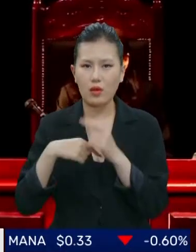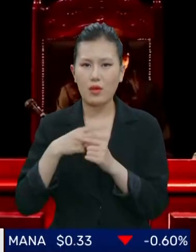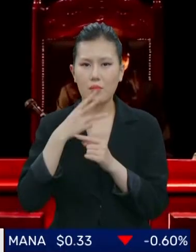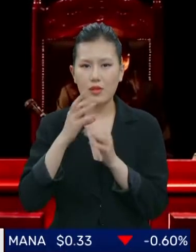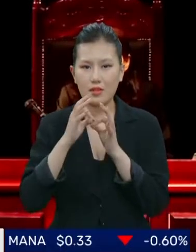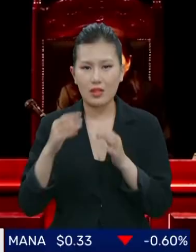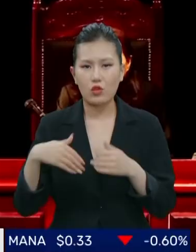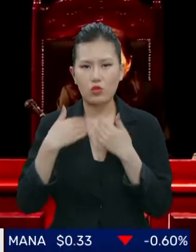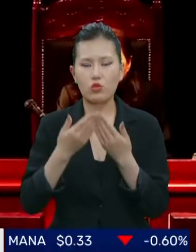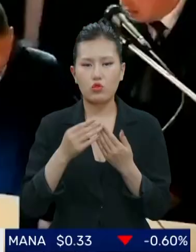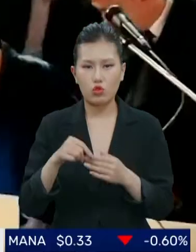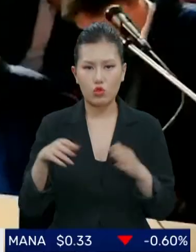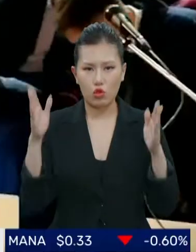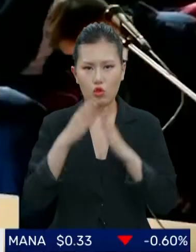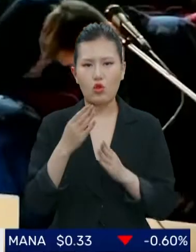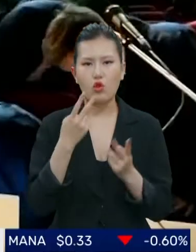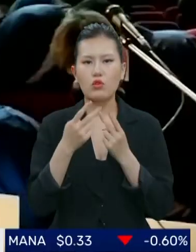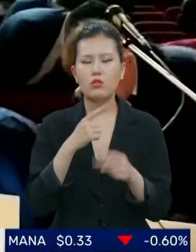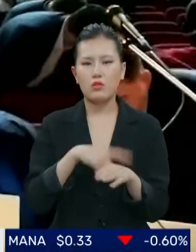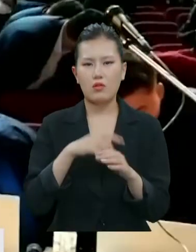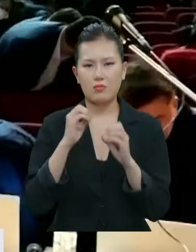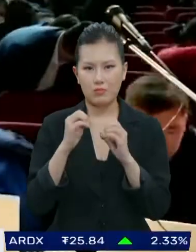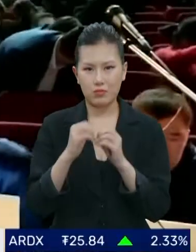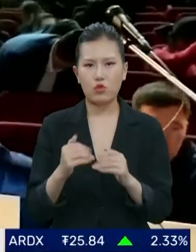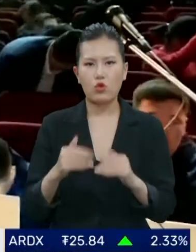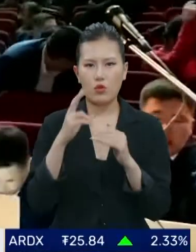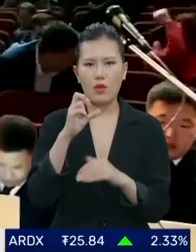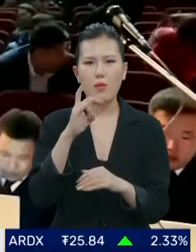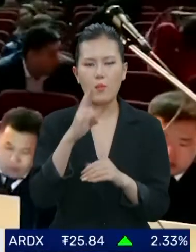22 цагаас Хөгжлийн банкны хүчгийн явц бүтрүүлгээс хүлээн авч үзээрэй.